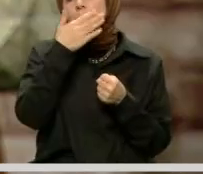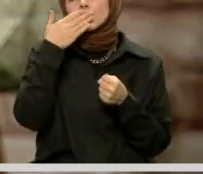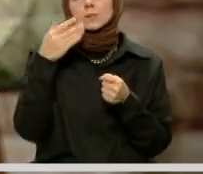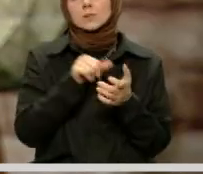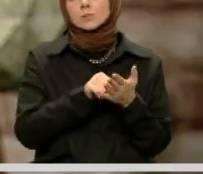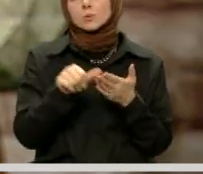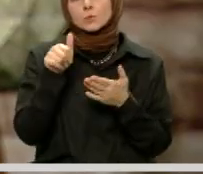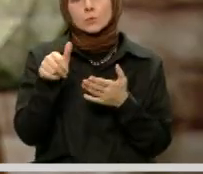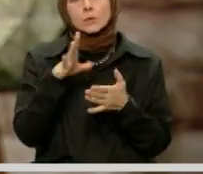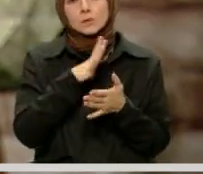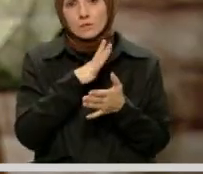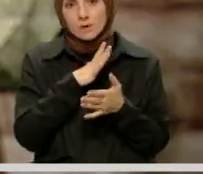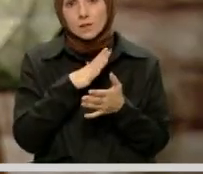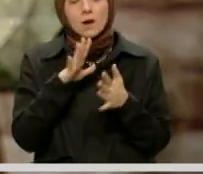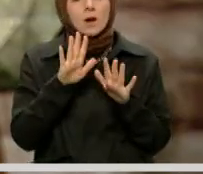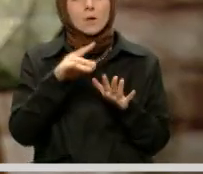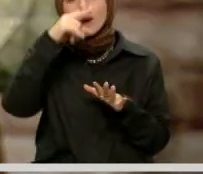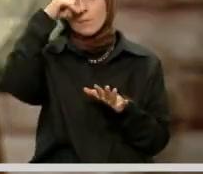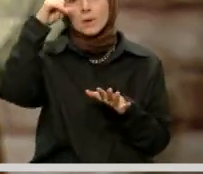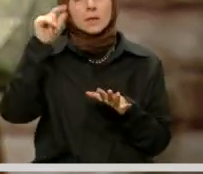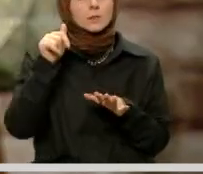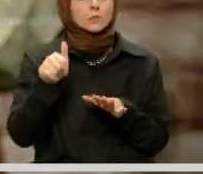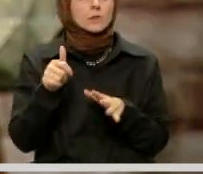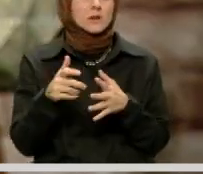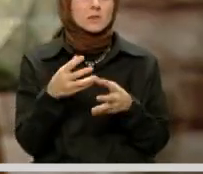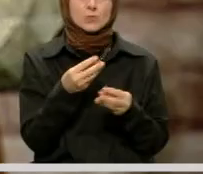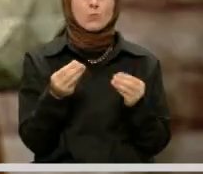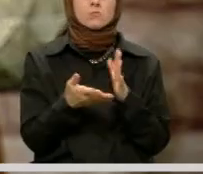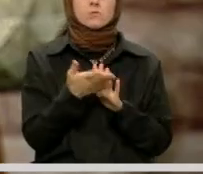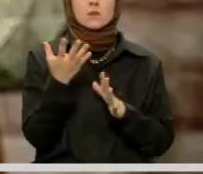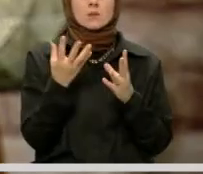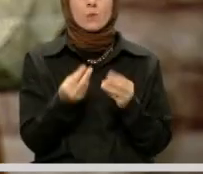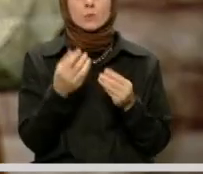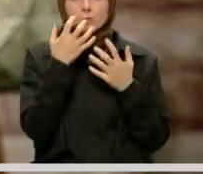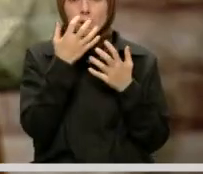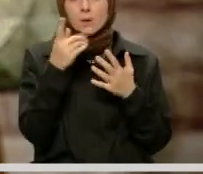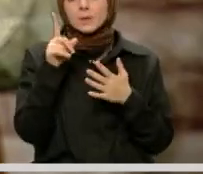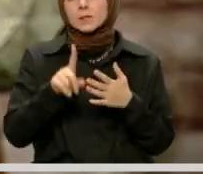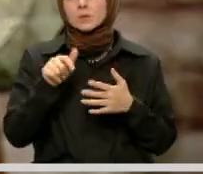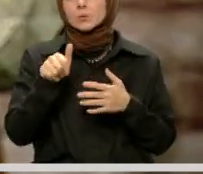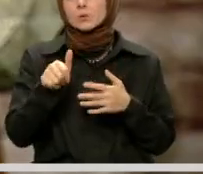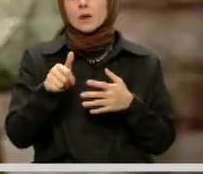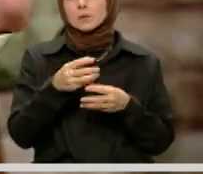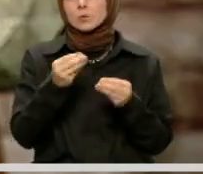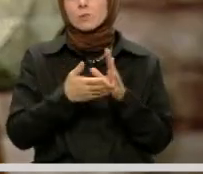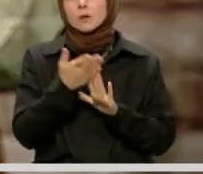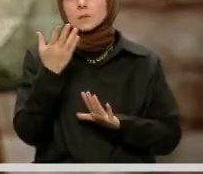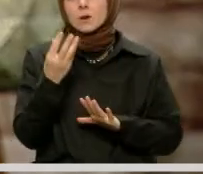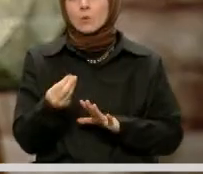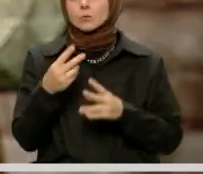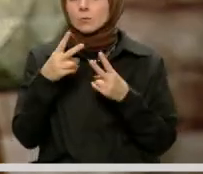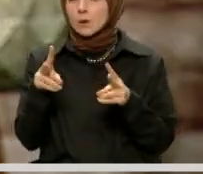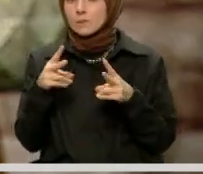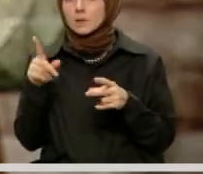vardır zaten ama belli günlerde yoğunlaşmıştır. Hmm. Rahmet ilk günlerde yoğunlaşmıştır. Mağfiret o ikinci 10